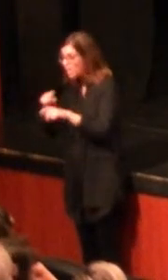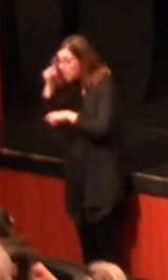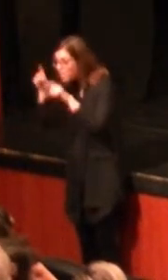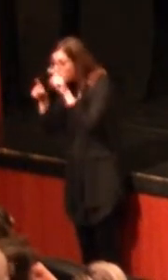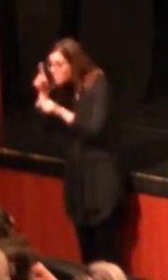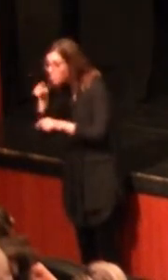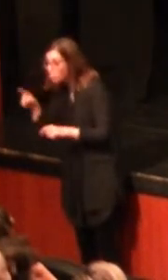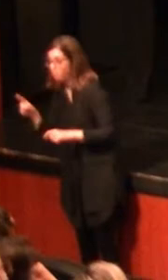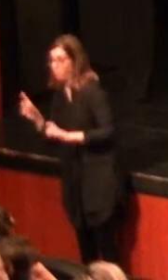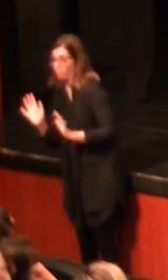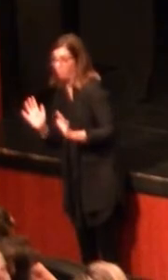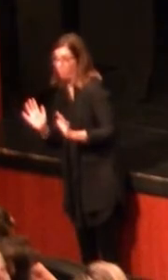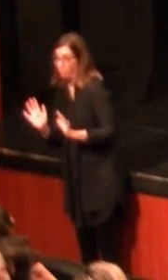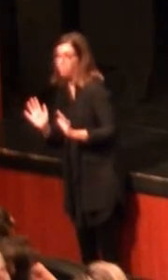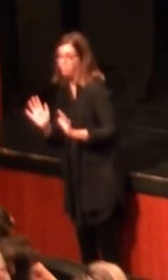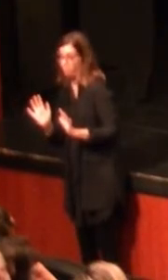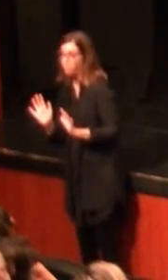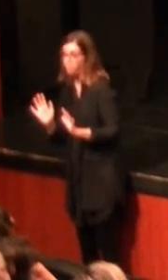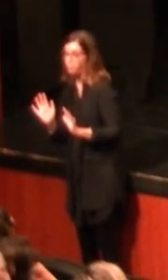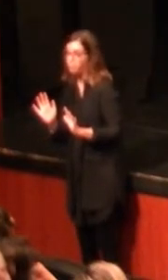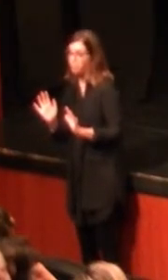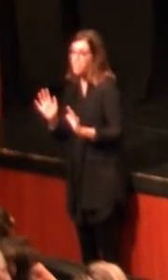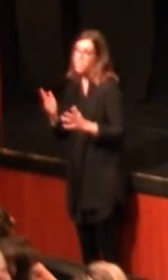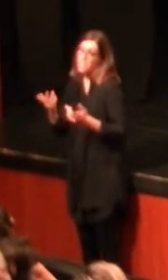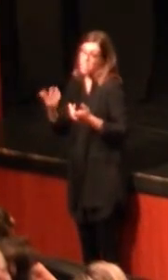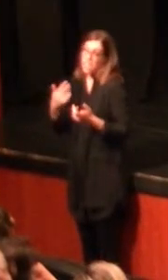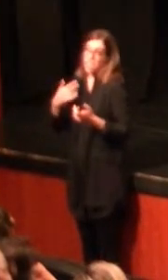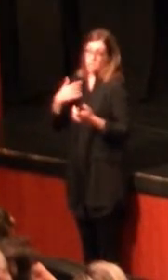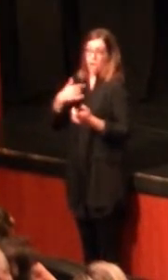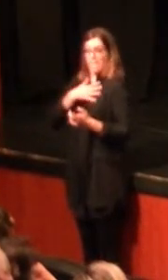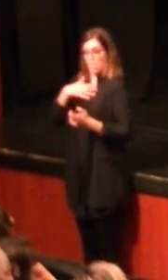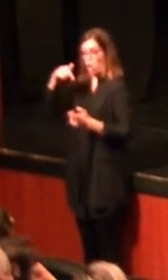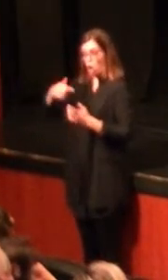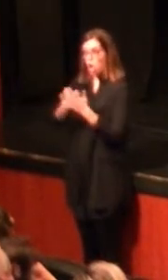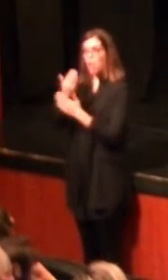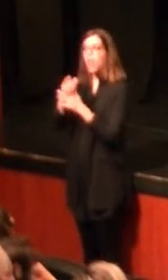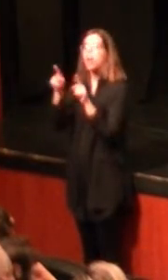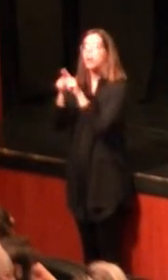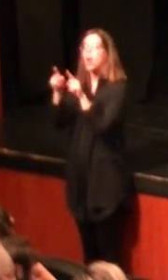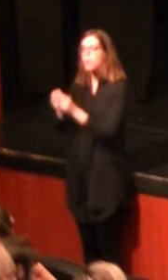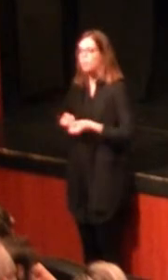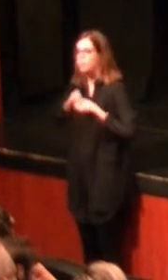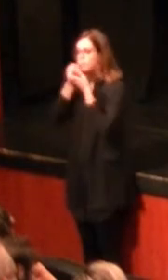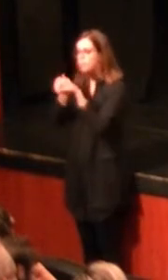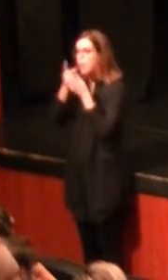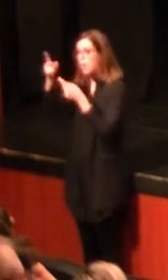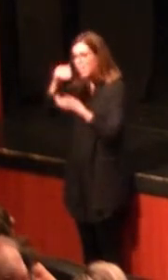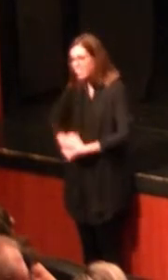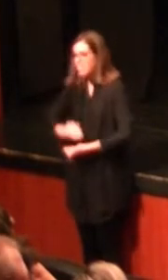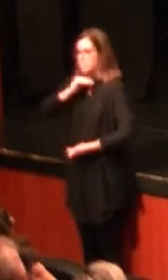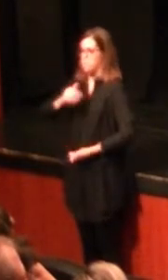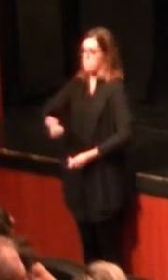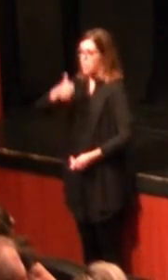tots, un dels objectius, més informats, perdoneu que a vegades em sembla que sortim més informats d'aquí, que tingueu